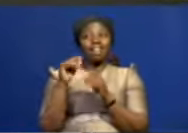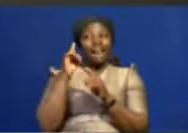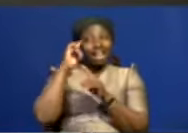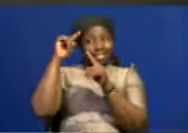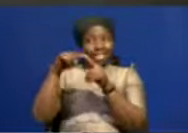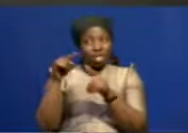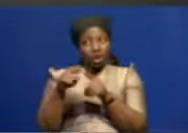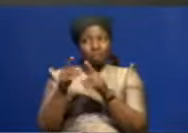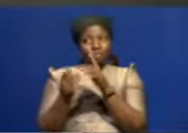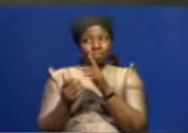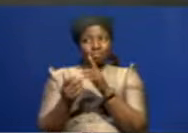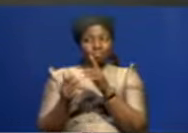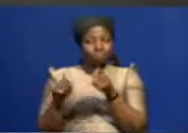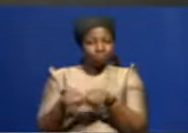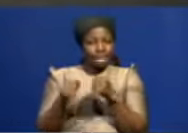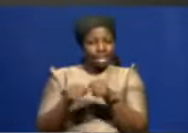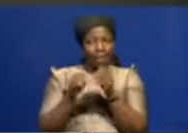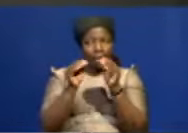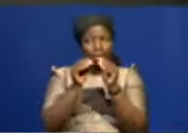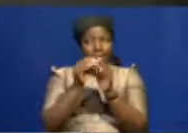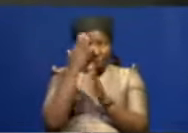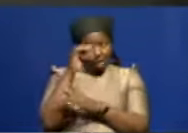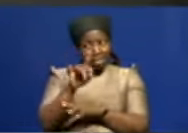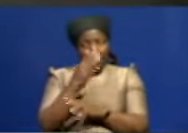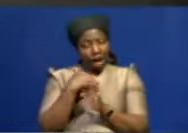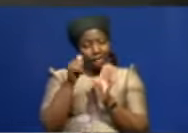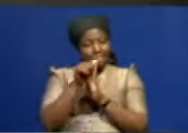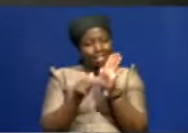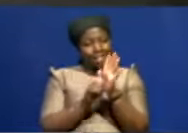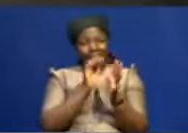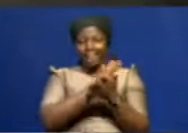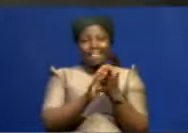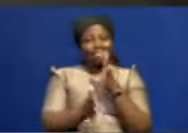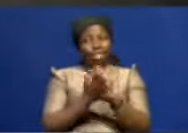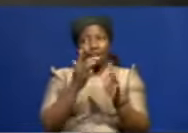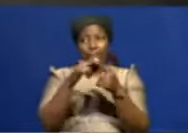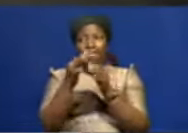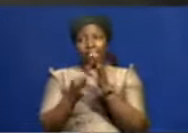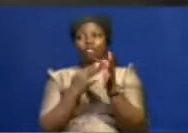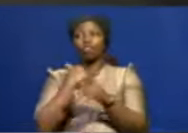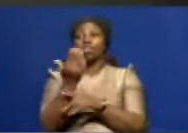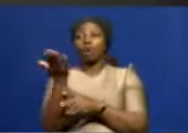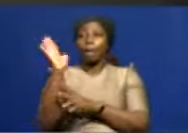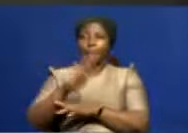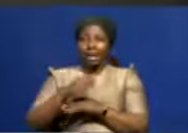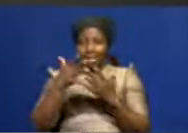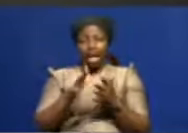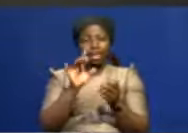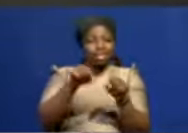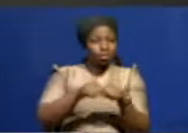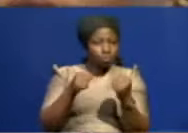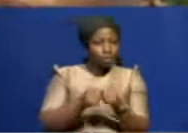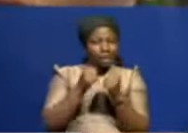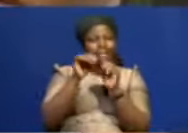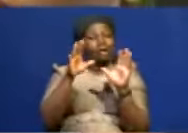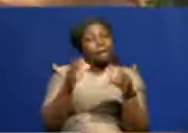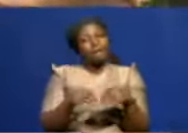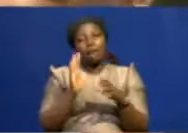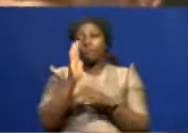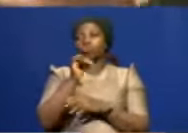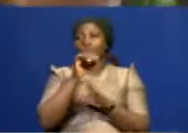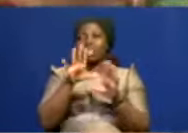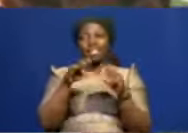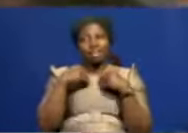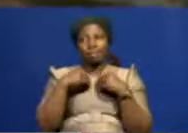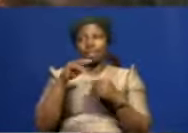ana ajenda, hana lolote. But if you want to come back here kwa sababu ya kuharibu chama, hiyo hatutakubali. Malala